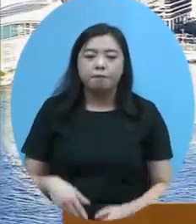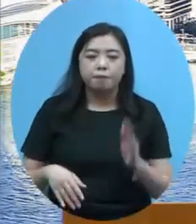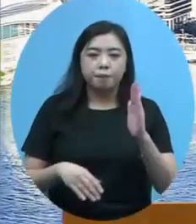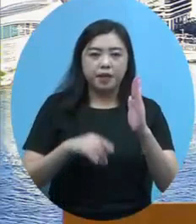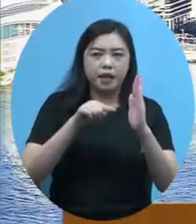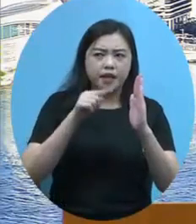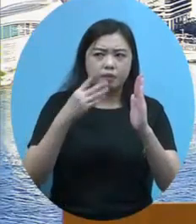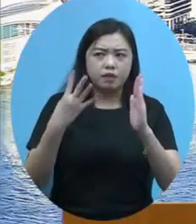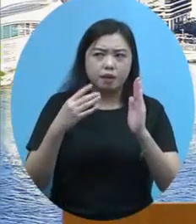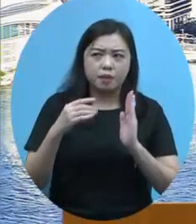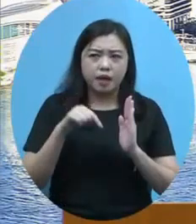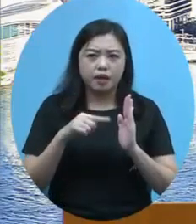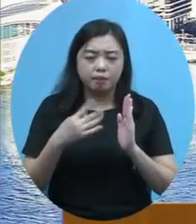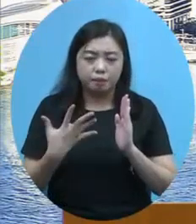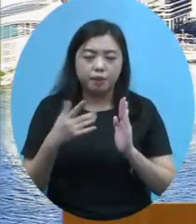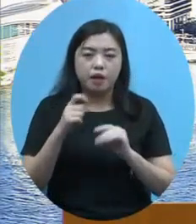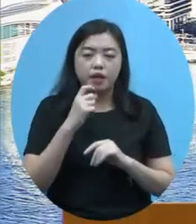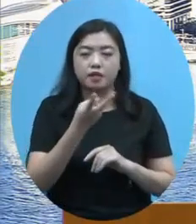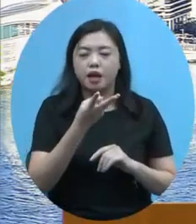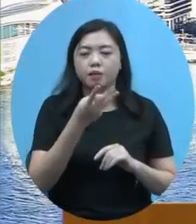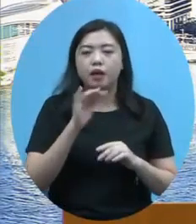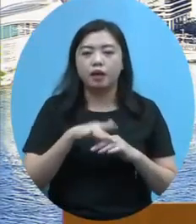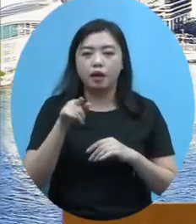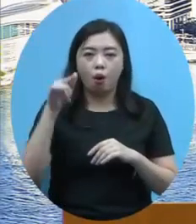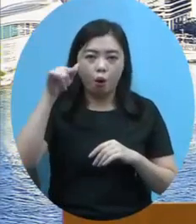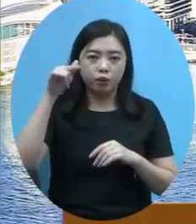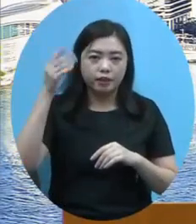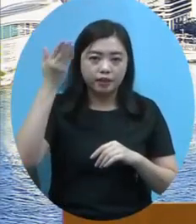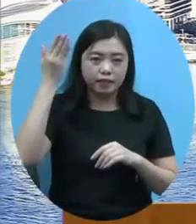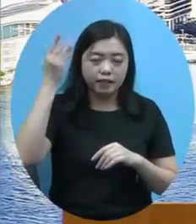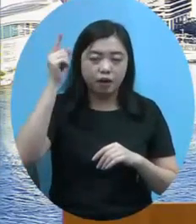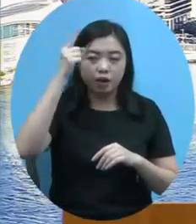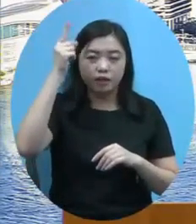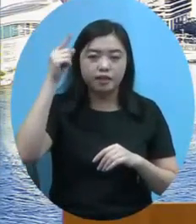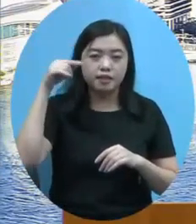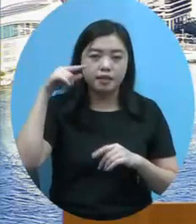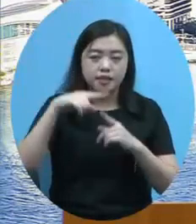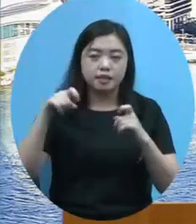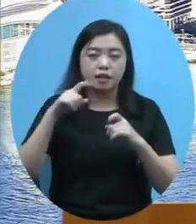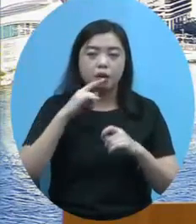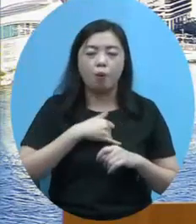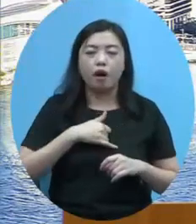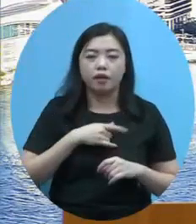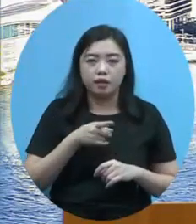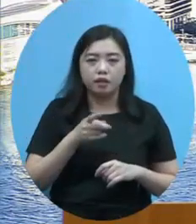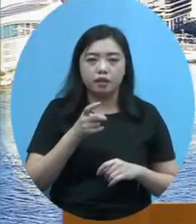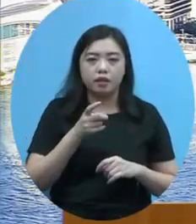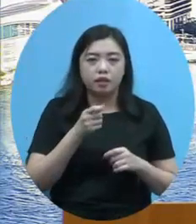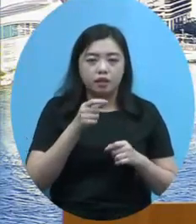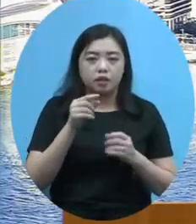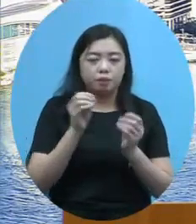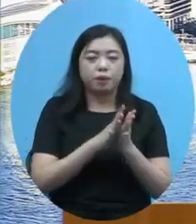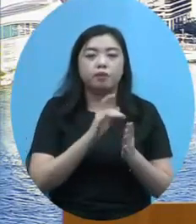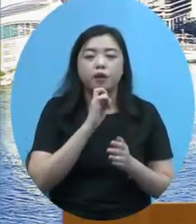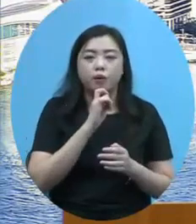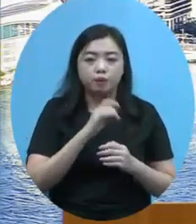BA.4.5 嘅嗰三宗嗱，現時喺麗豪航天城，我哋發現係有即係三個員工啦，都懷疑係感染 BA.4.5 啦。咁